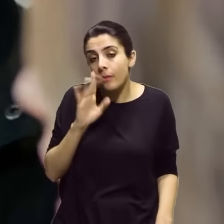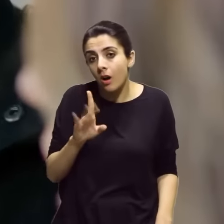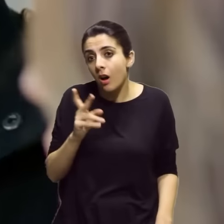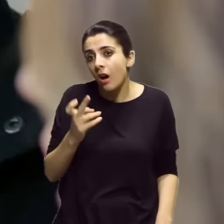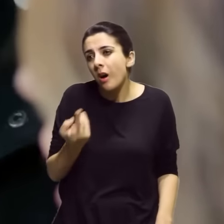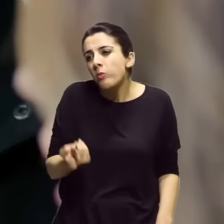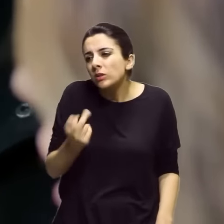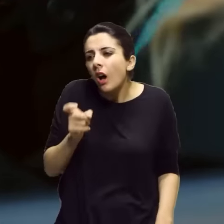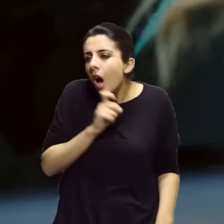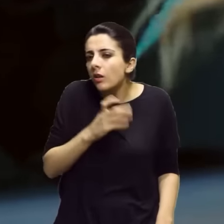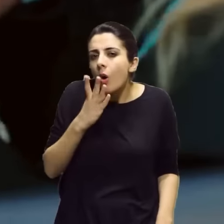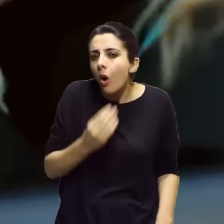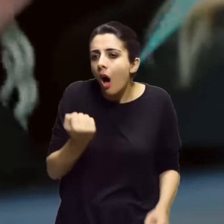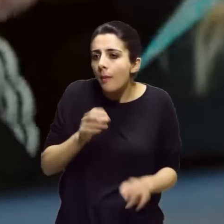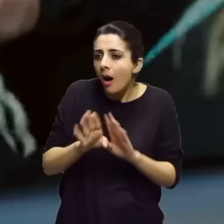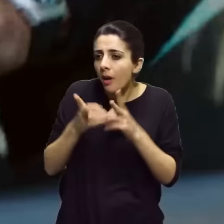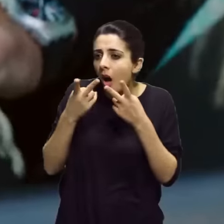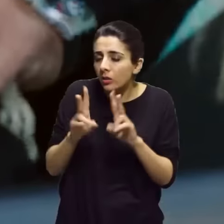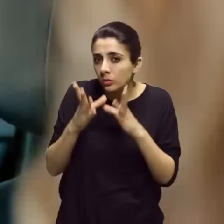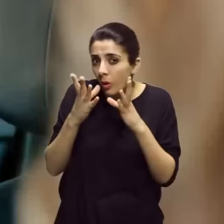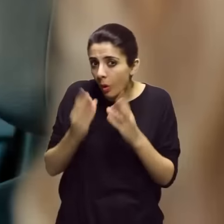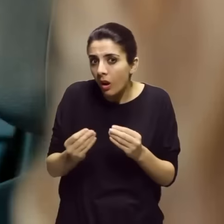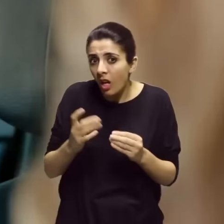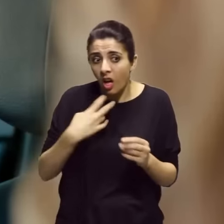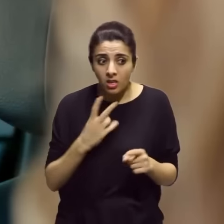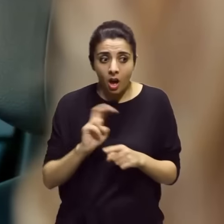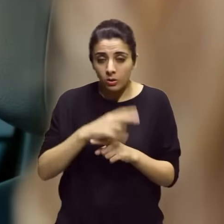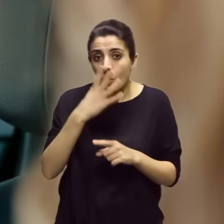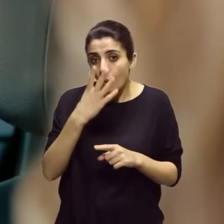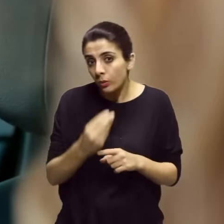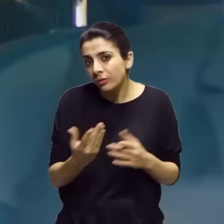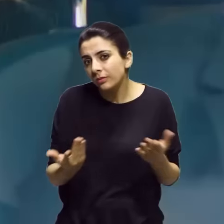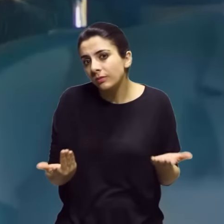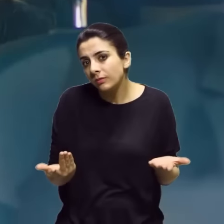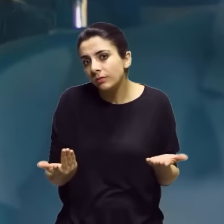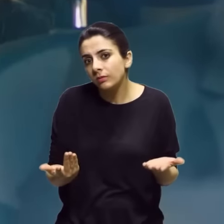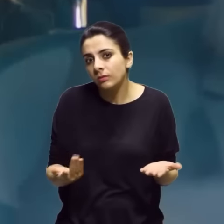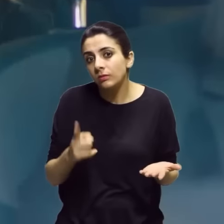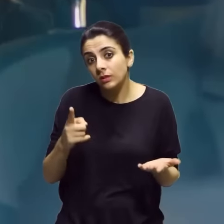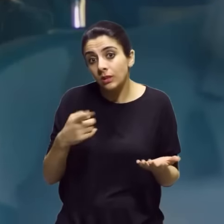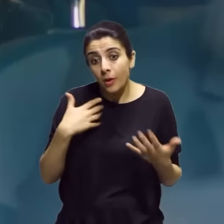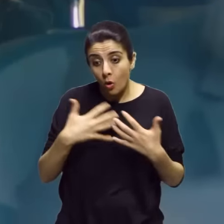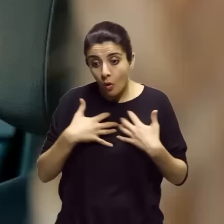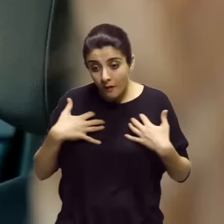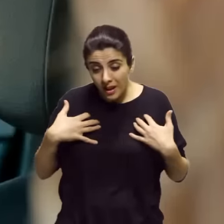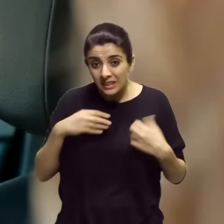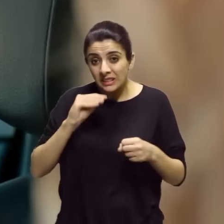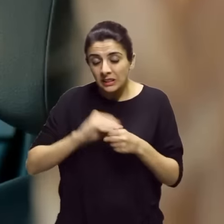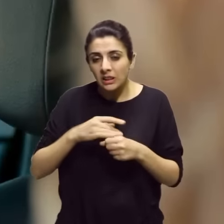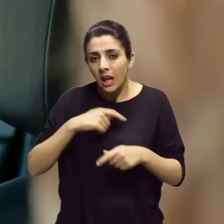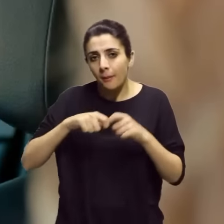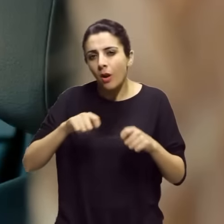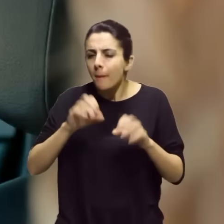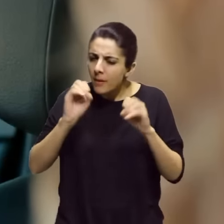boş bulunuruz. Bir şey olur. Bu arabanın kapısının kilitleri açık kalır. Kendini atarsın aşağıya. Bak, senin güvendiğin için bu ipler, tamam mı? Şimdi